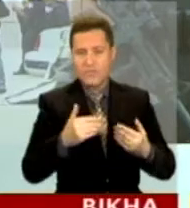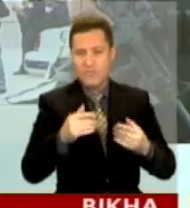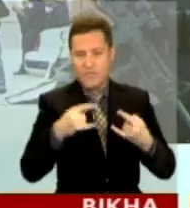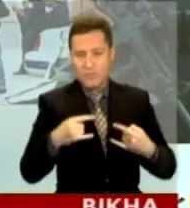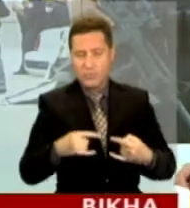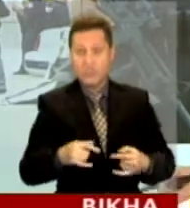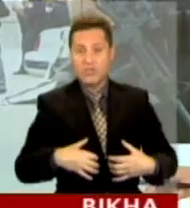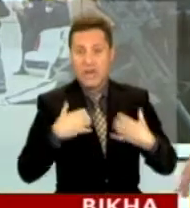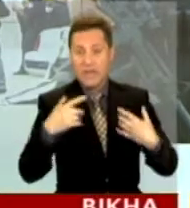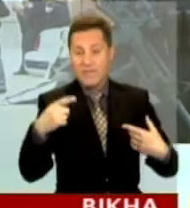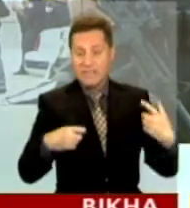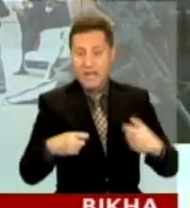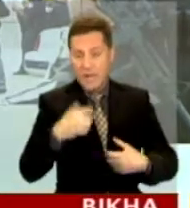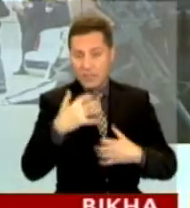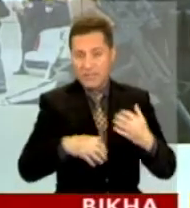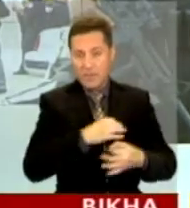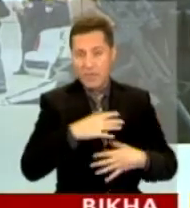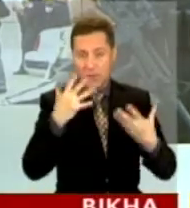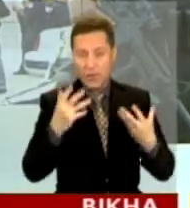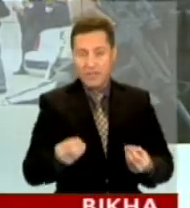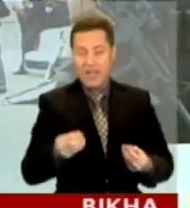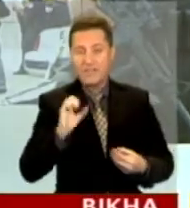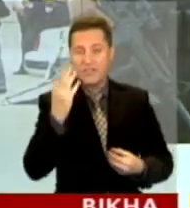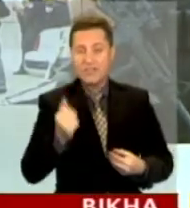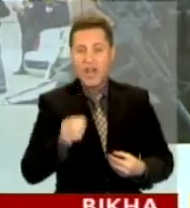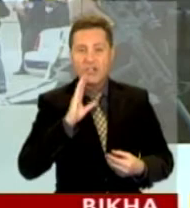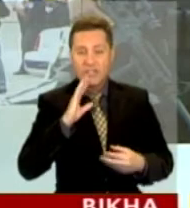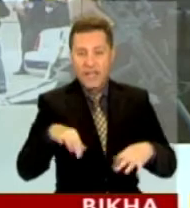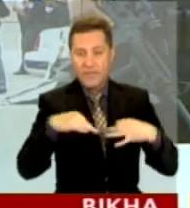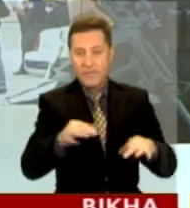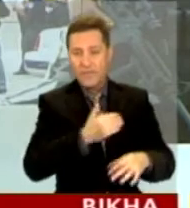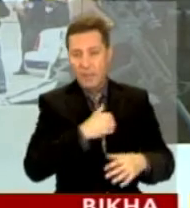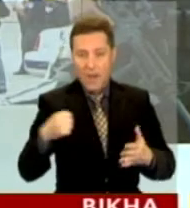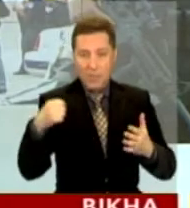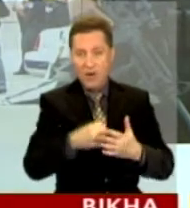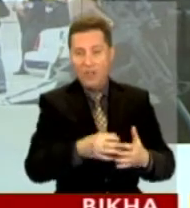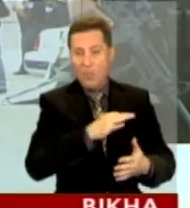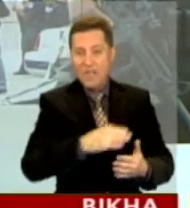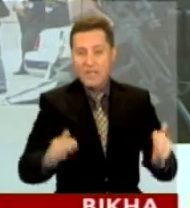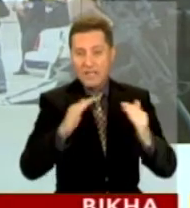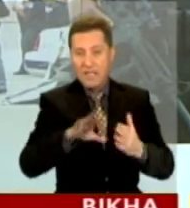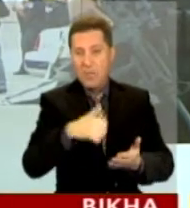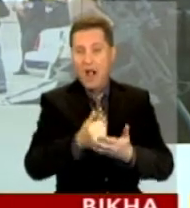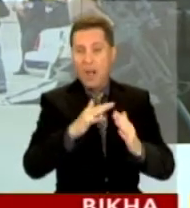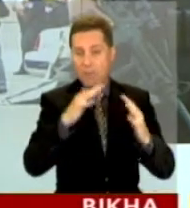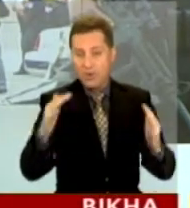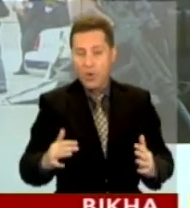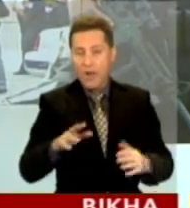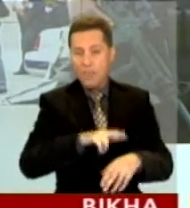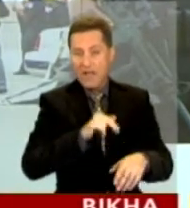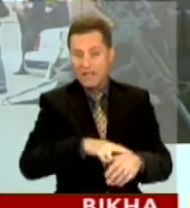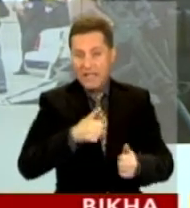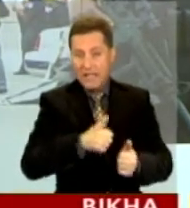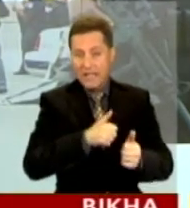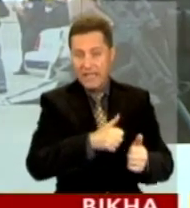Жахлива стрілянина посеред білого дня в США. Там жінка на автівці намагалася протаранити Білий дім і Капітолій. Поліціянти кинулися за